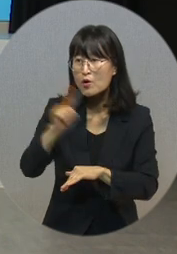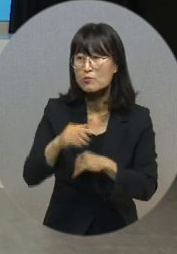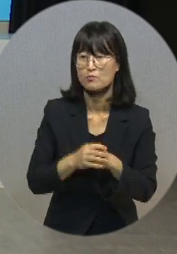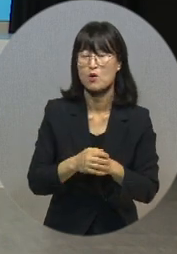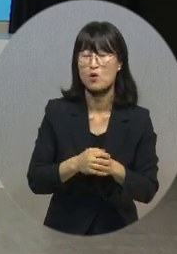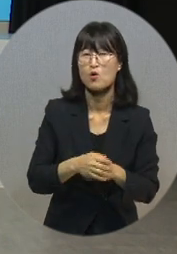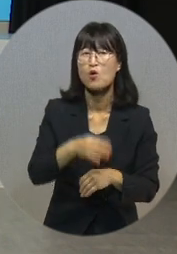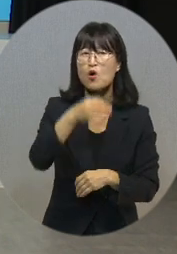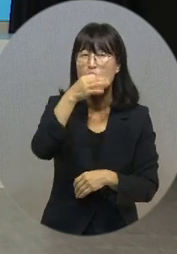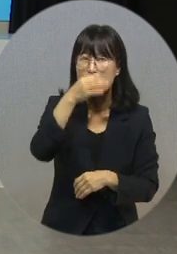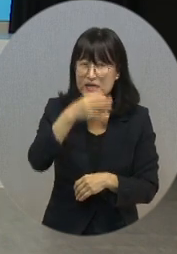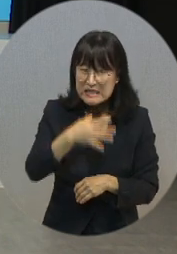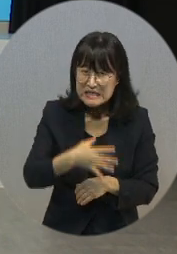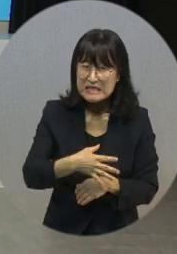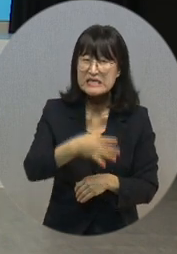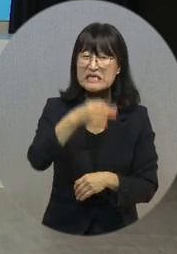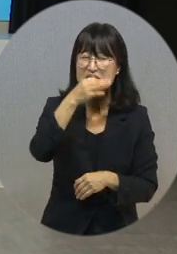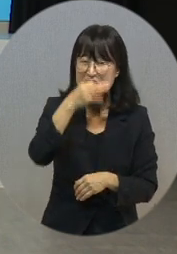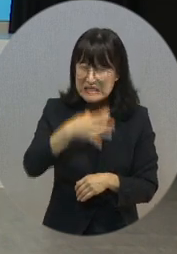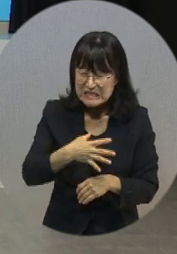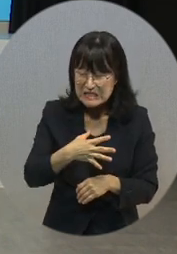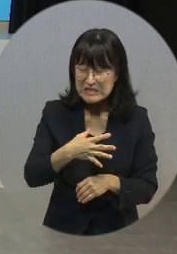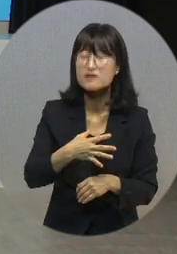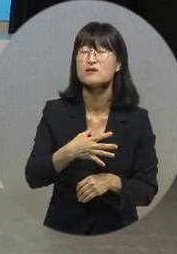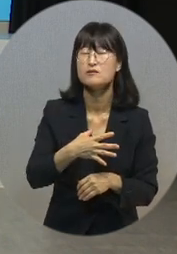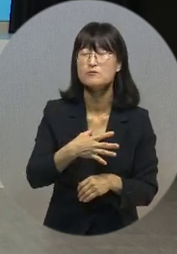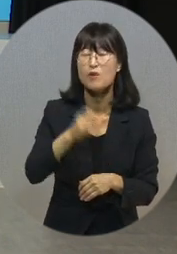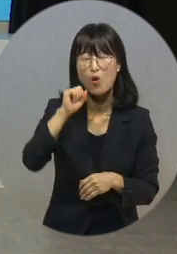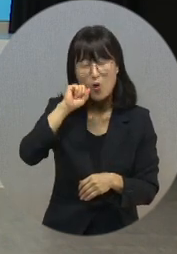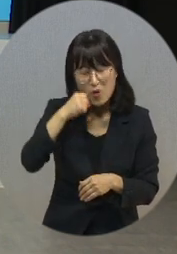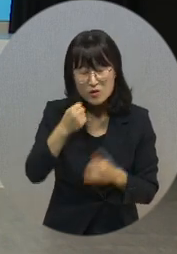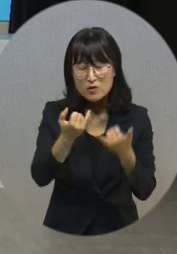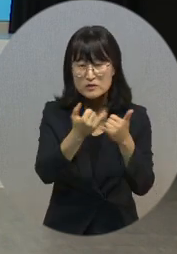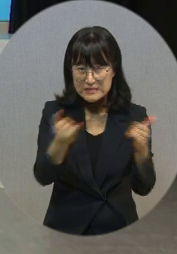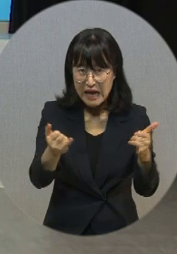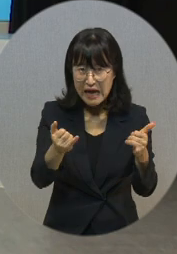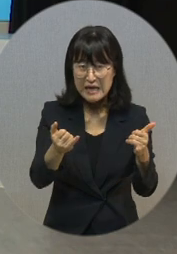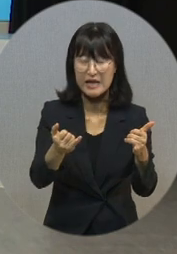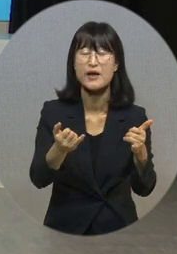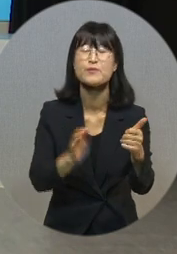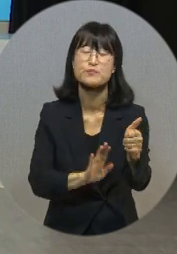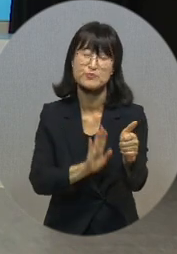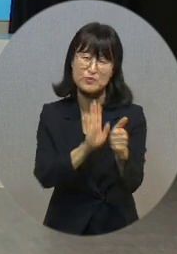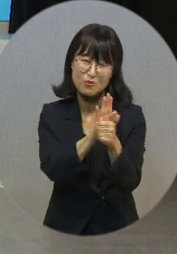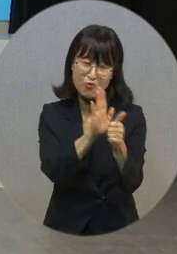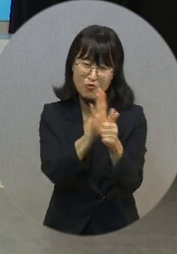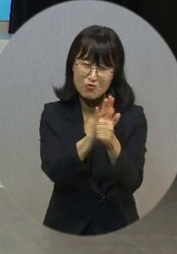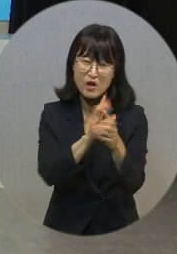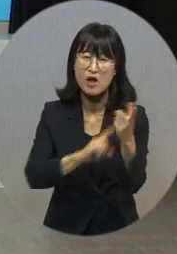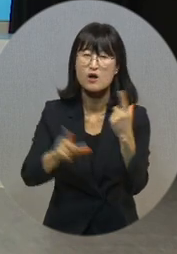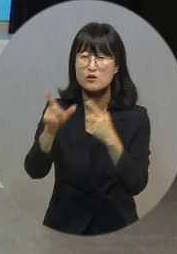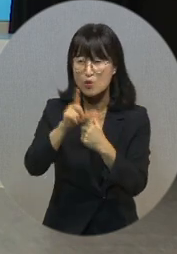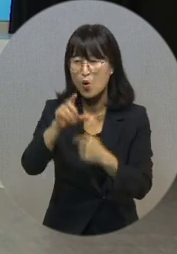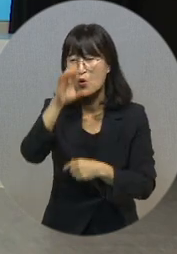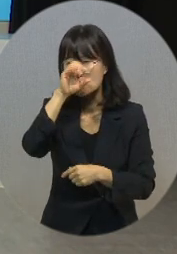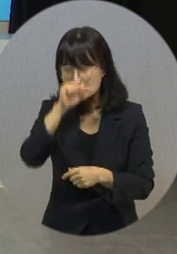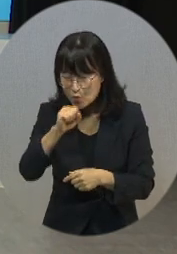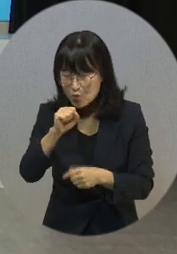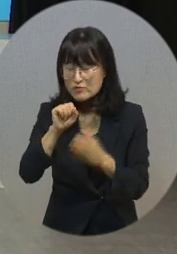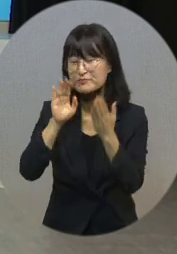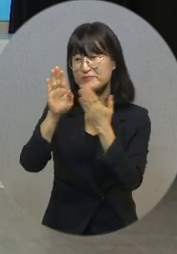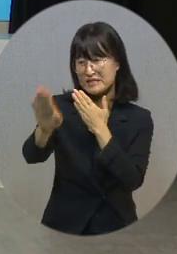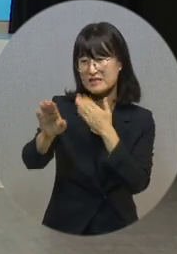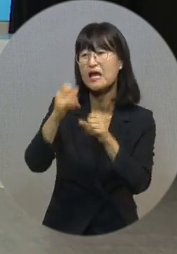힘겨움을 겪고 계실 모든 분들의 편에서 더 네. 나은 미래를 만들어 가겠습니다. 라는 문구입니다. 그런